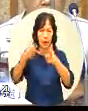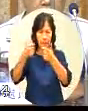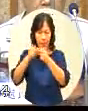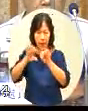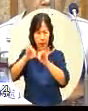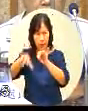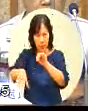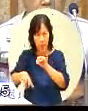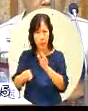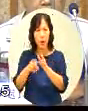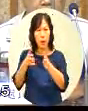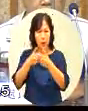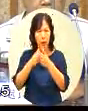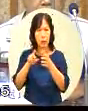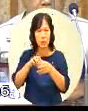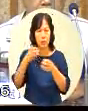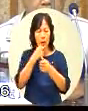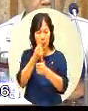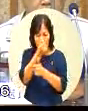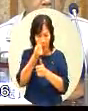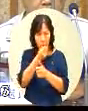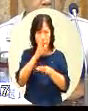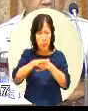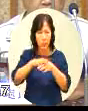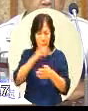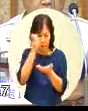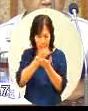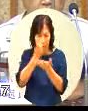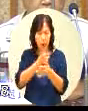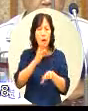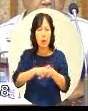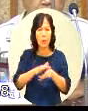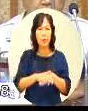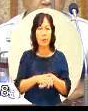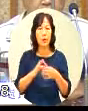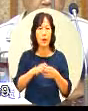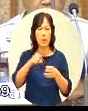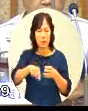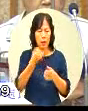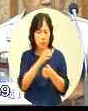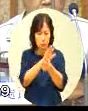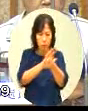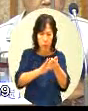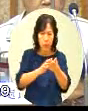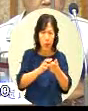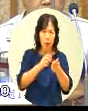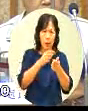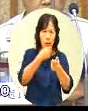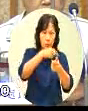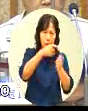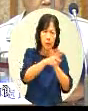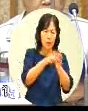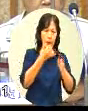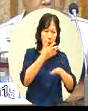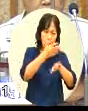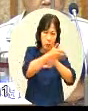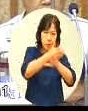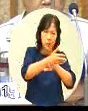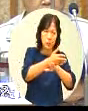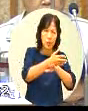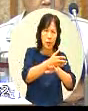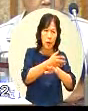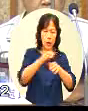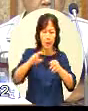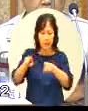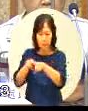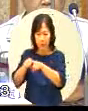上需要的这种交通管制，未来严格要求哈。那这样的话就可以引导把这个重车跟平